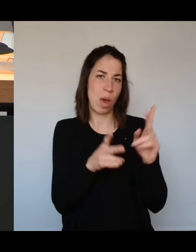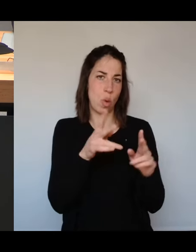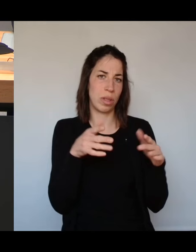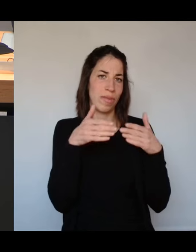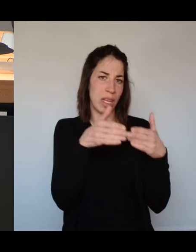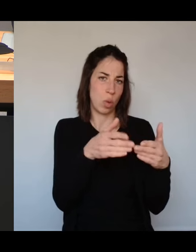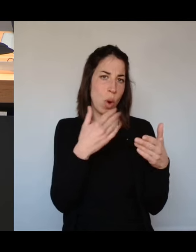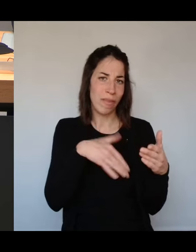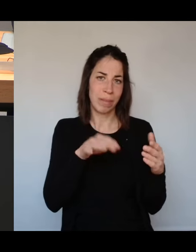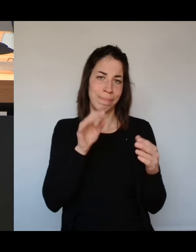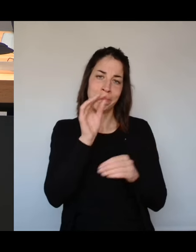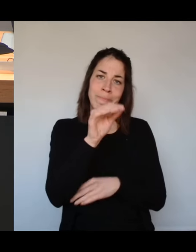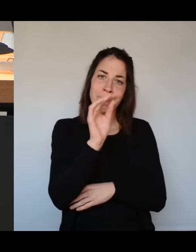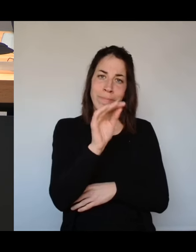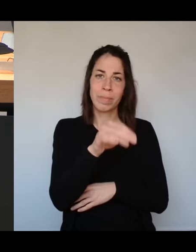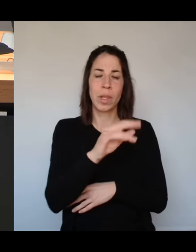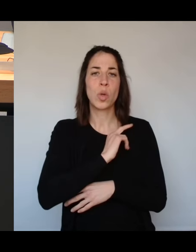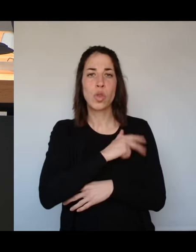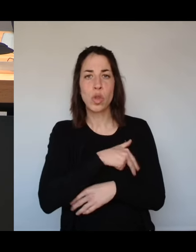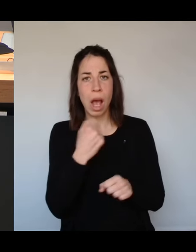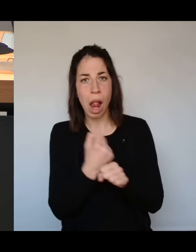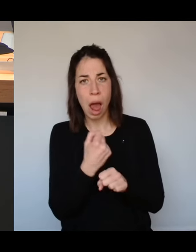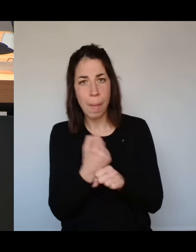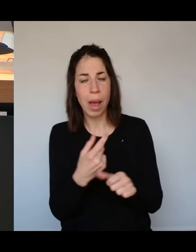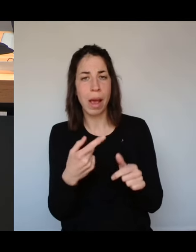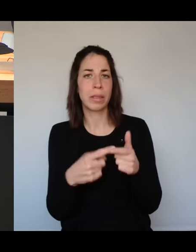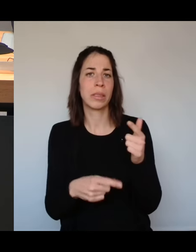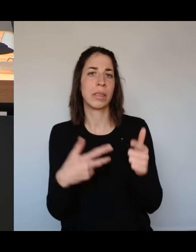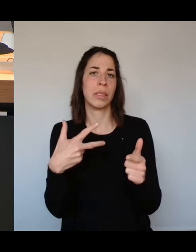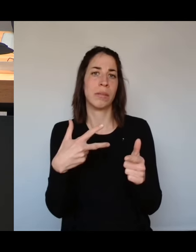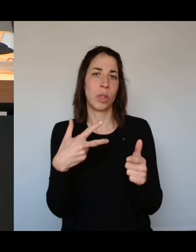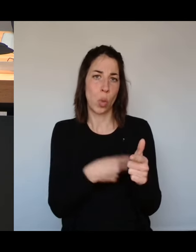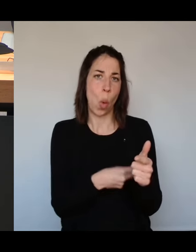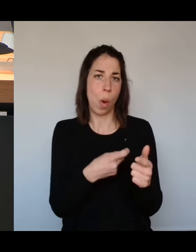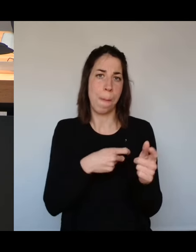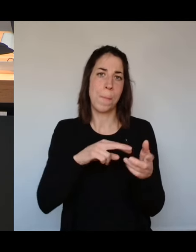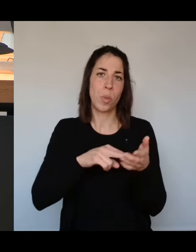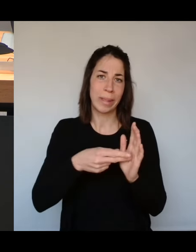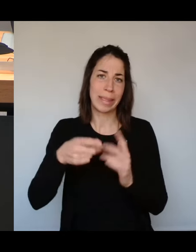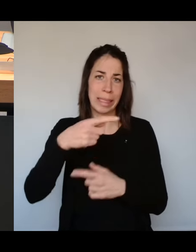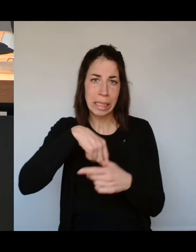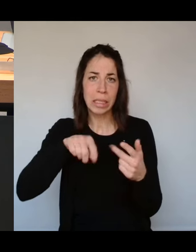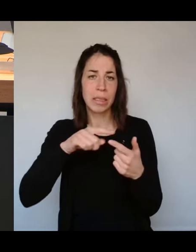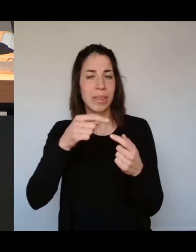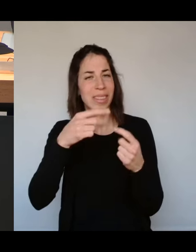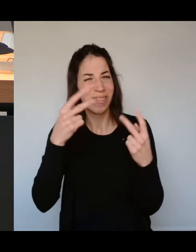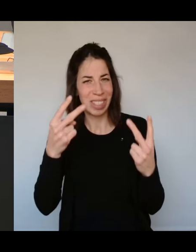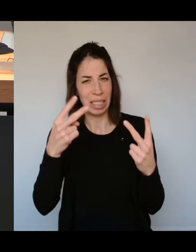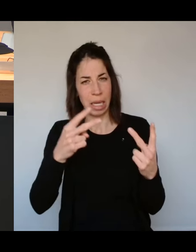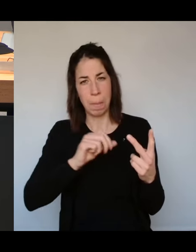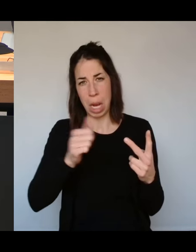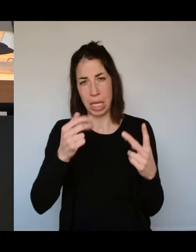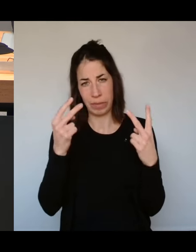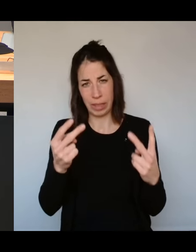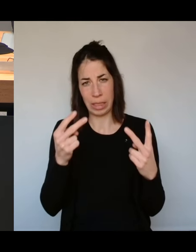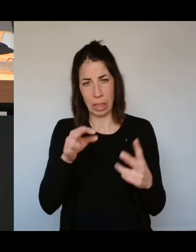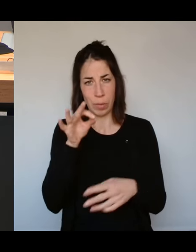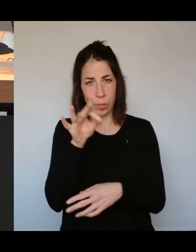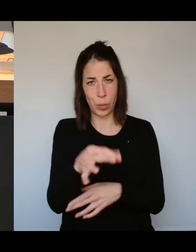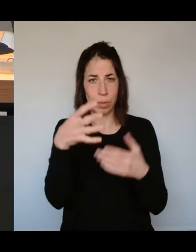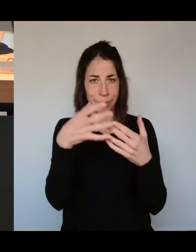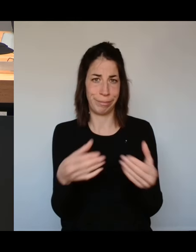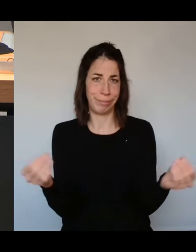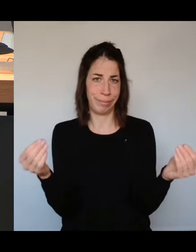eine zentrale Rolle spielen und es nur auch natürlich weiterhin die